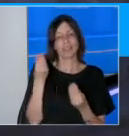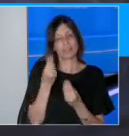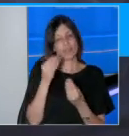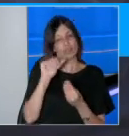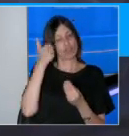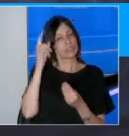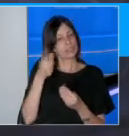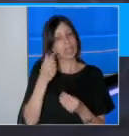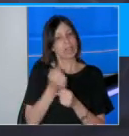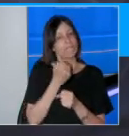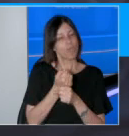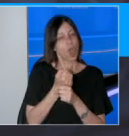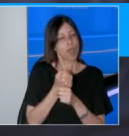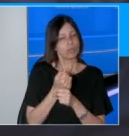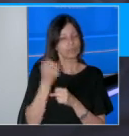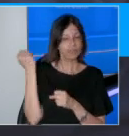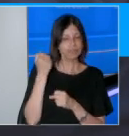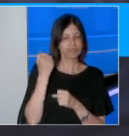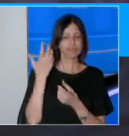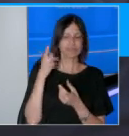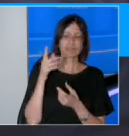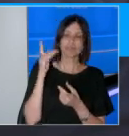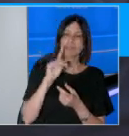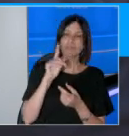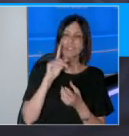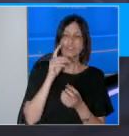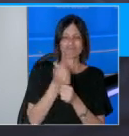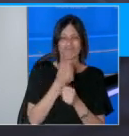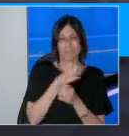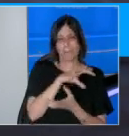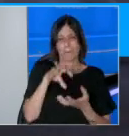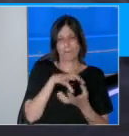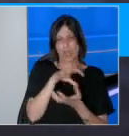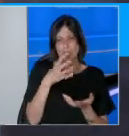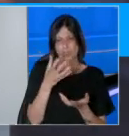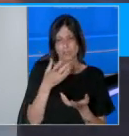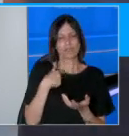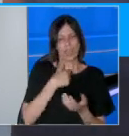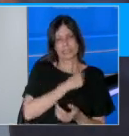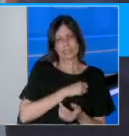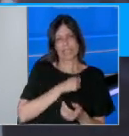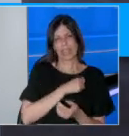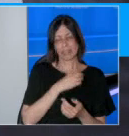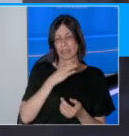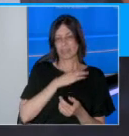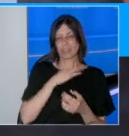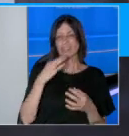צריך לפעול ביד תקיפה ביותר כלפי הפרובוקציות האלה. ולצערי הרב נפגעו